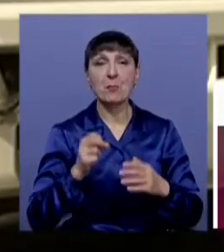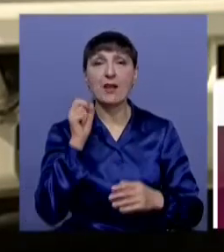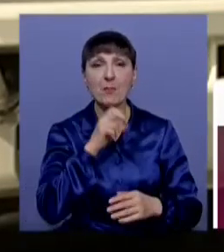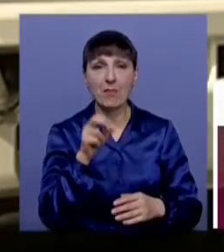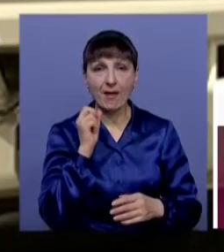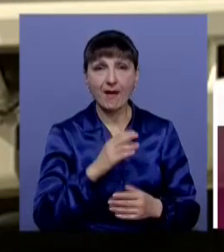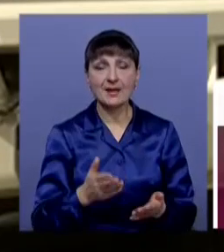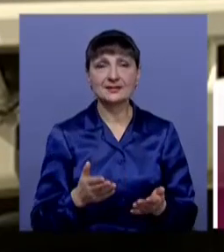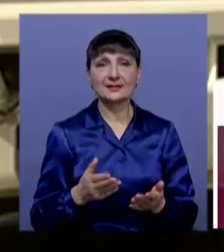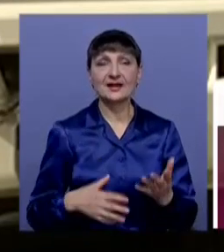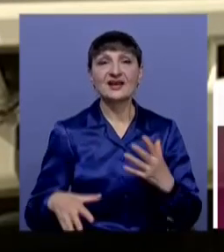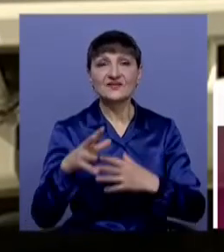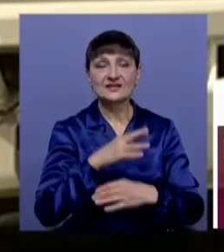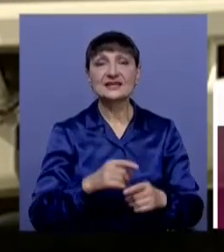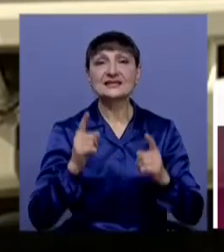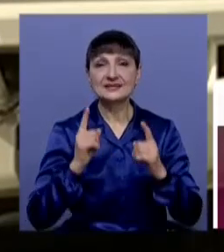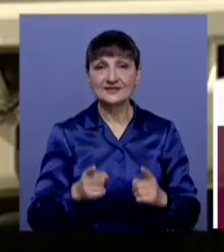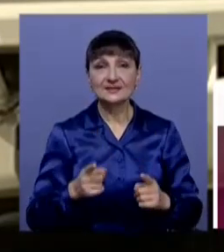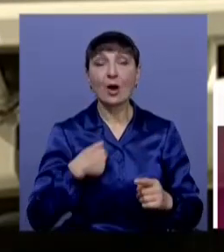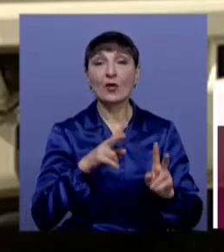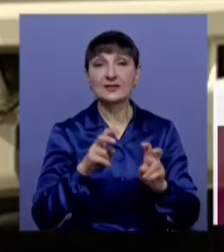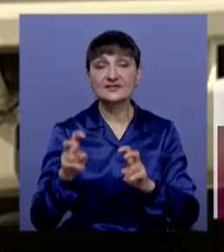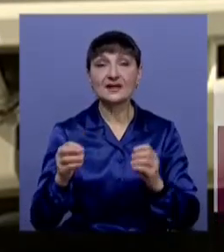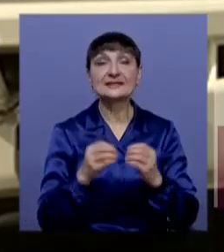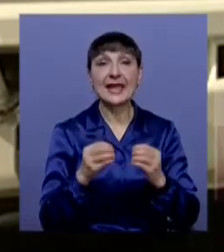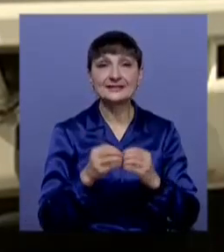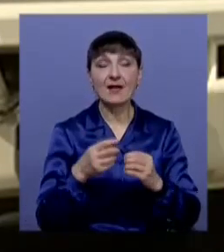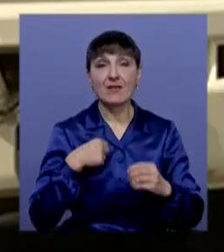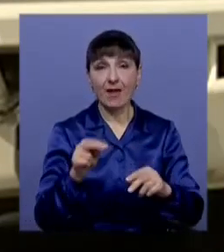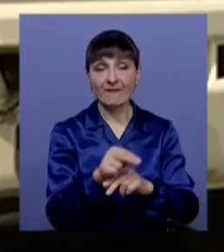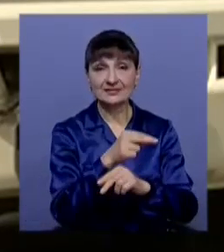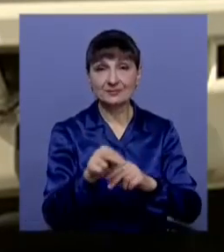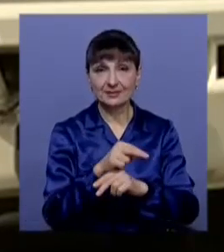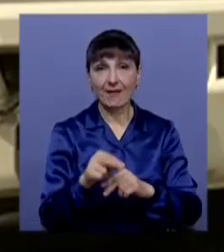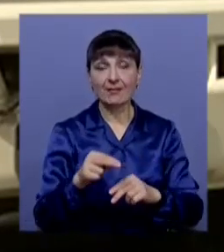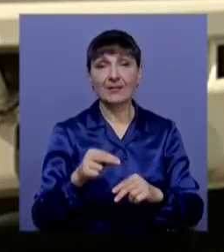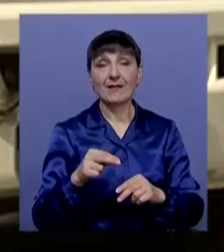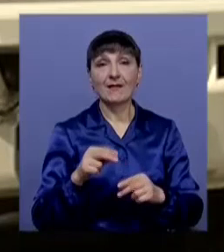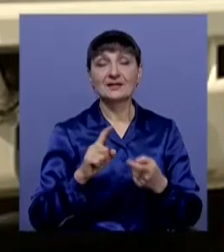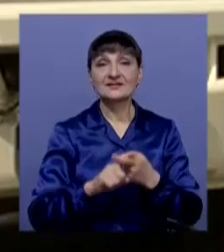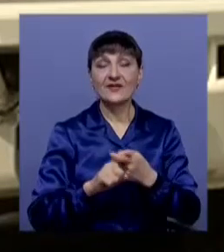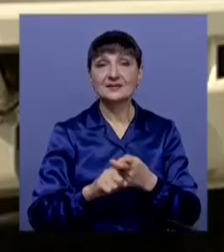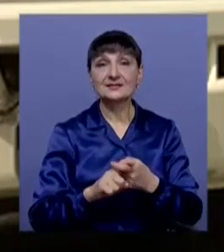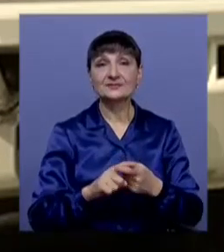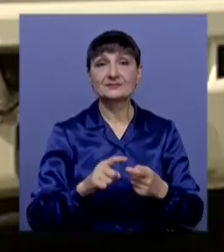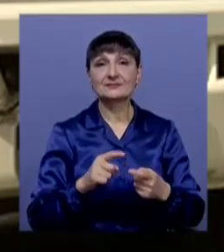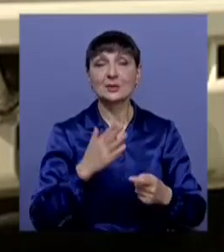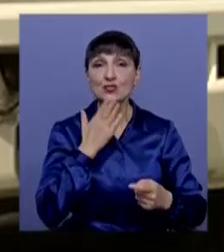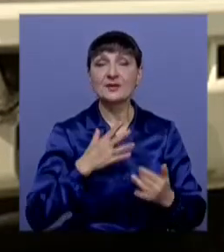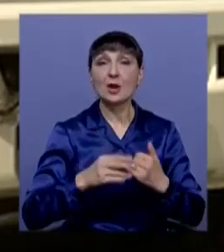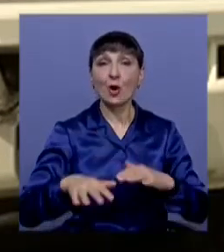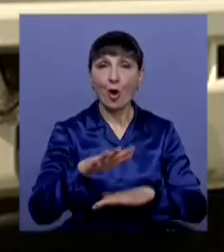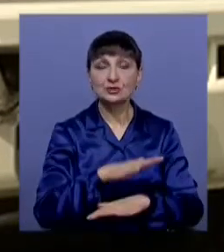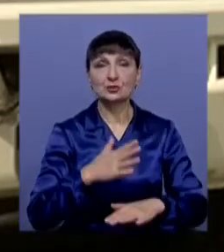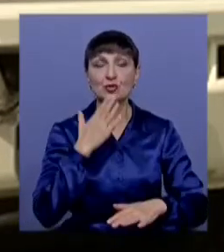племянников, всех действительно, вот, кто я назвал, 10 Сыдыгалиевых, я воспитал именно в духе патриотизма, в духе